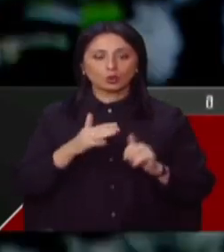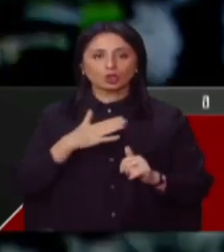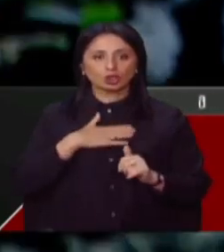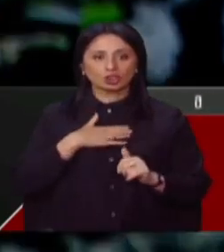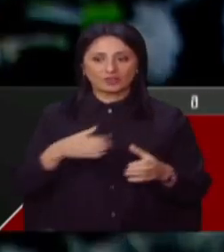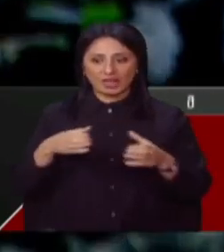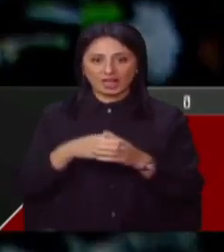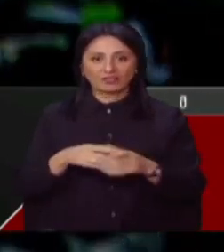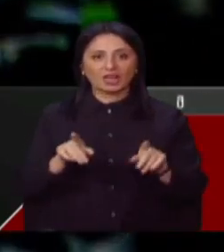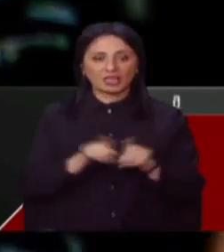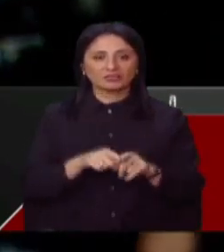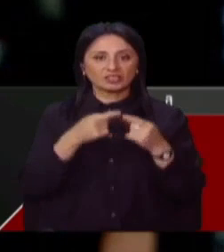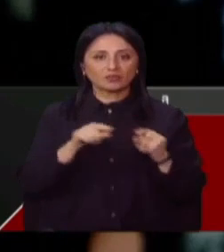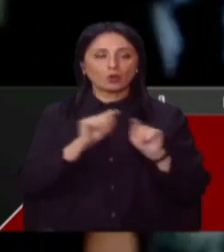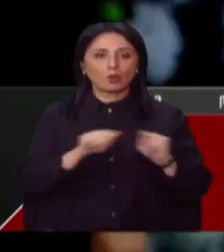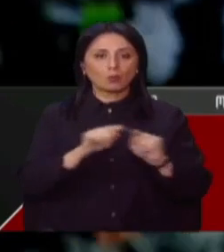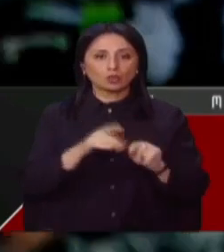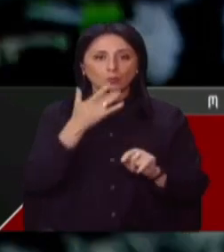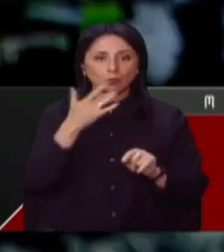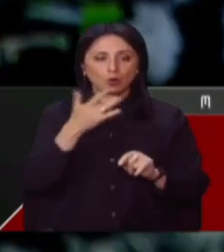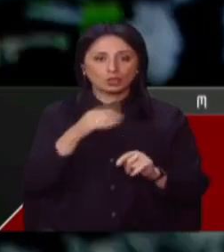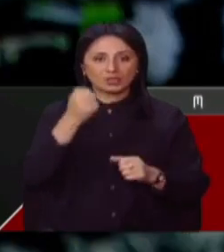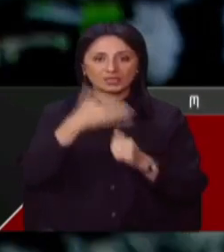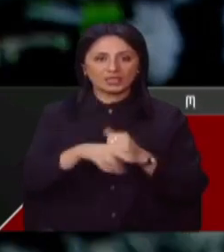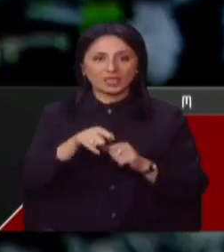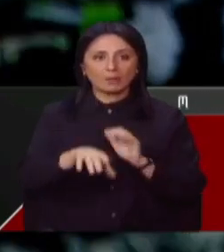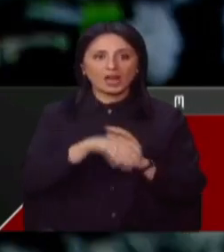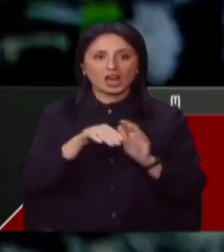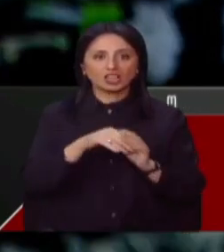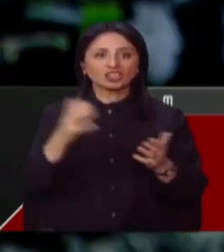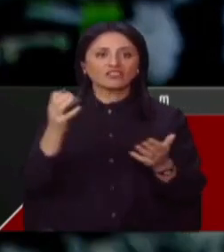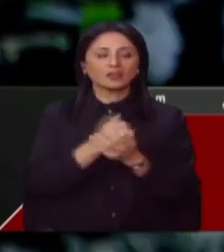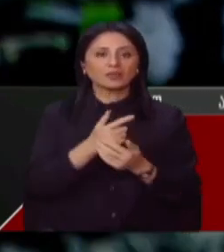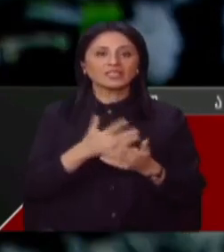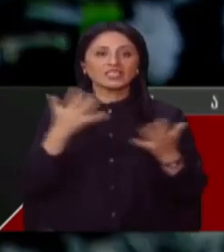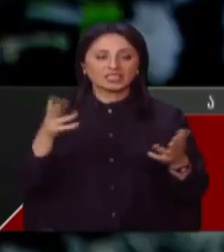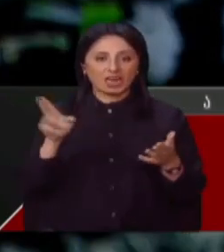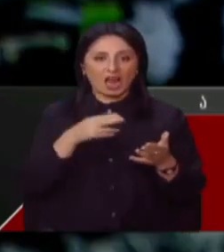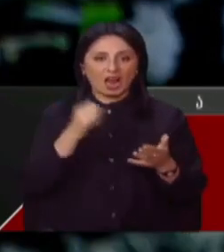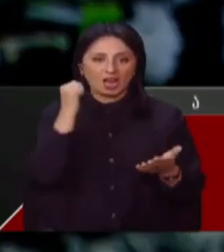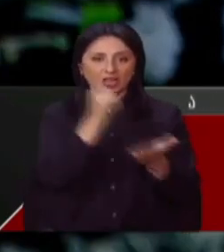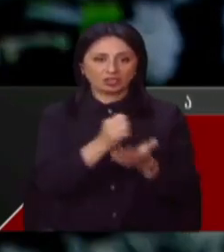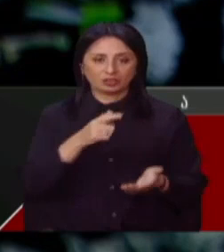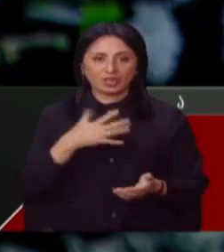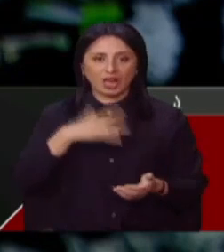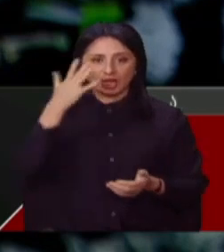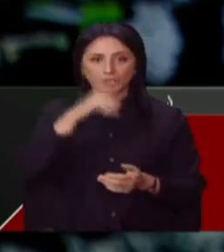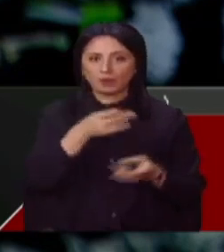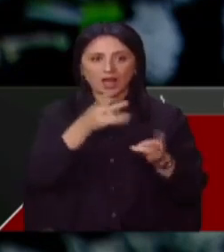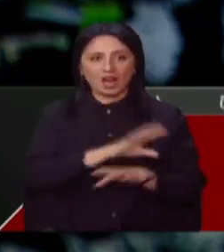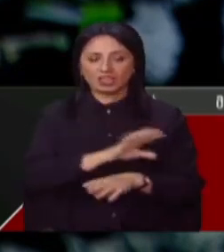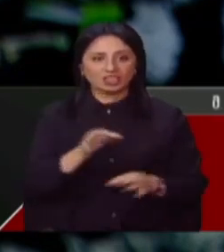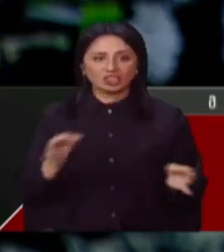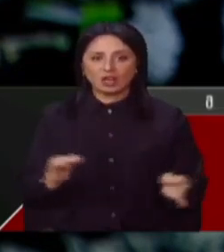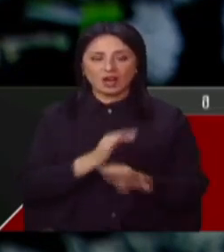ჩვენი გაერთიანება, ასევე სხვა ოპოზიციური პოლიტიკური ცენტრები ამ არჩევნებს ვიგებ ძალიან დიდი ანგარიშით. ქართულ ოცნებას არ